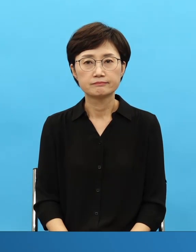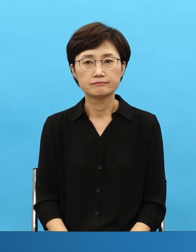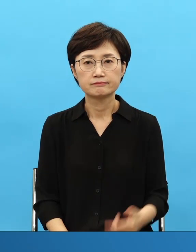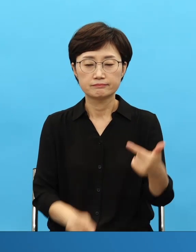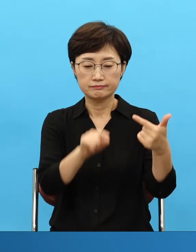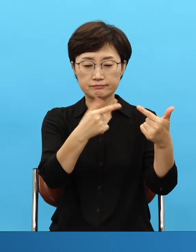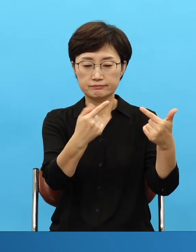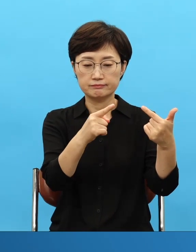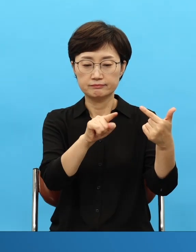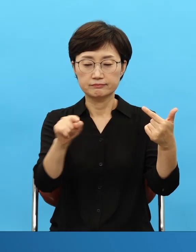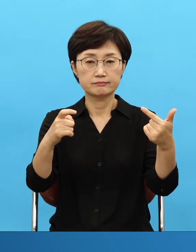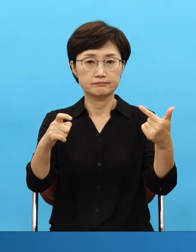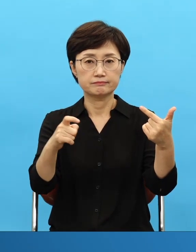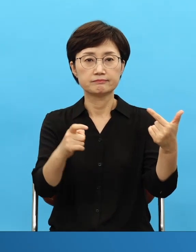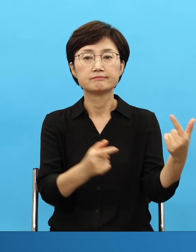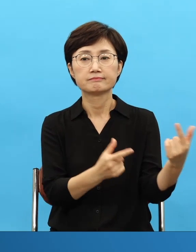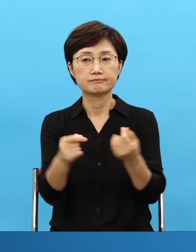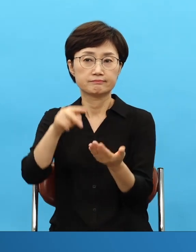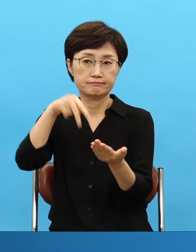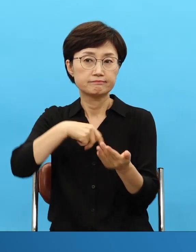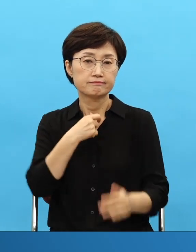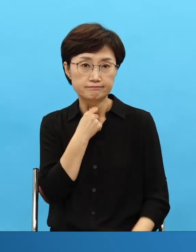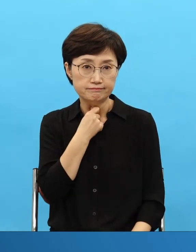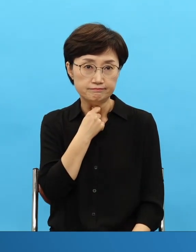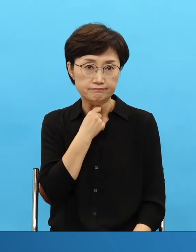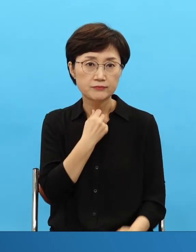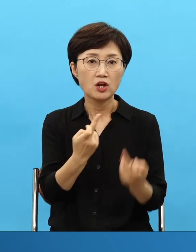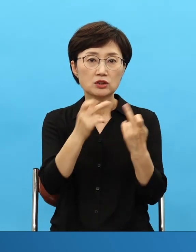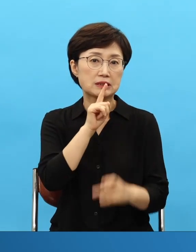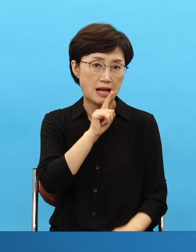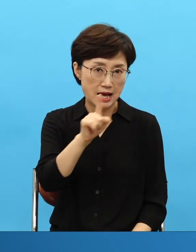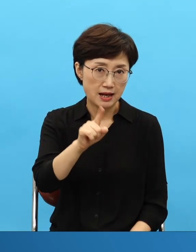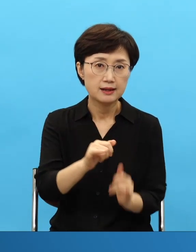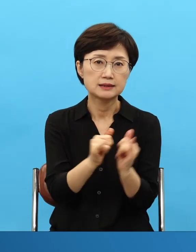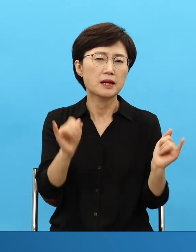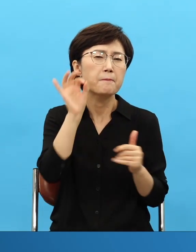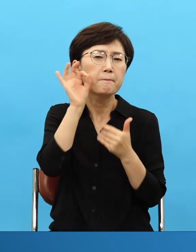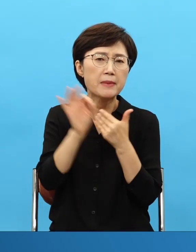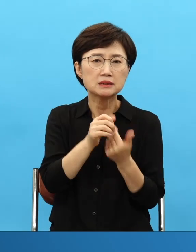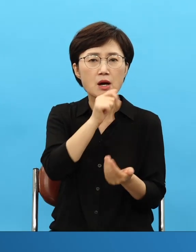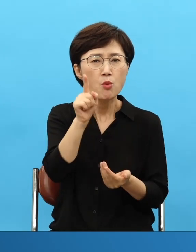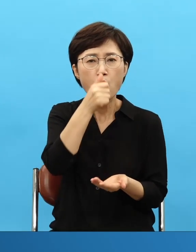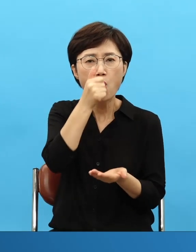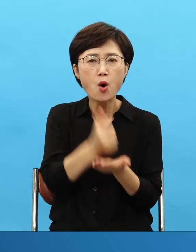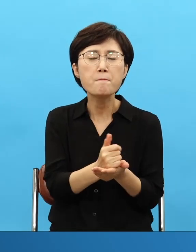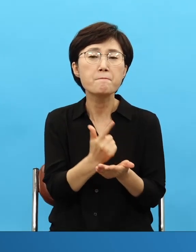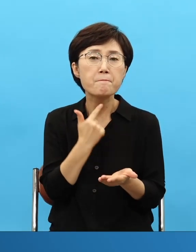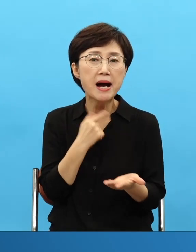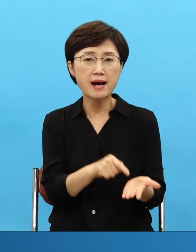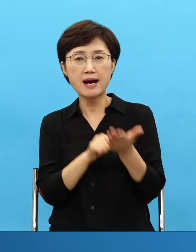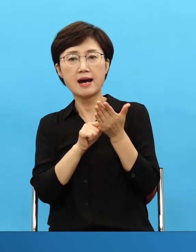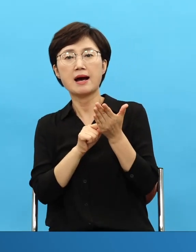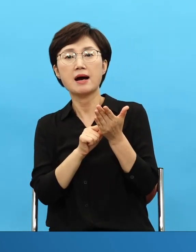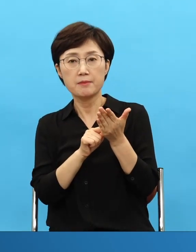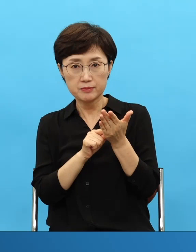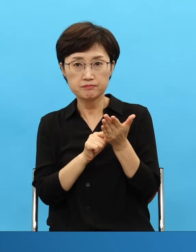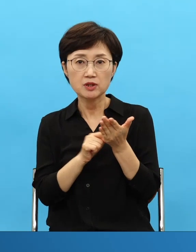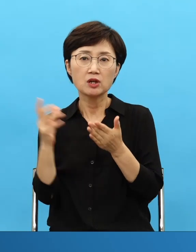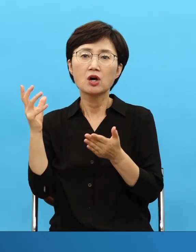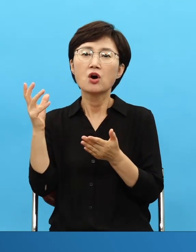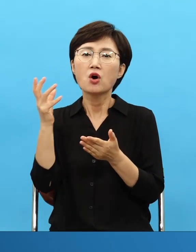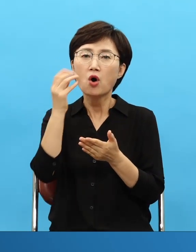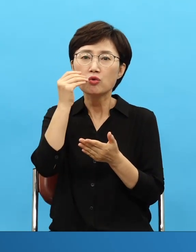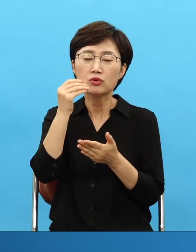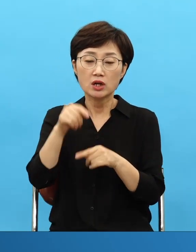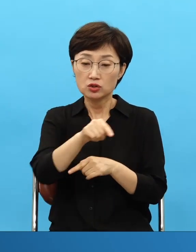갈라디아서 6장 1절 10절 말씀을 다 같이 합독합니다. 형제들아, 사람이 만일 무슨 범죄한 일이 드러나거든